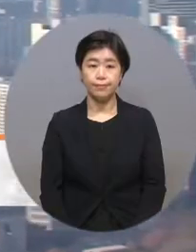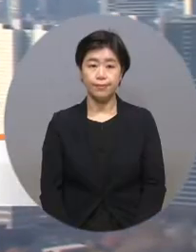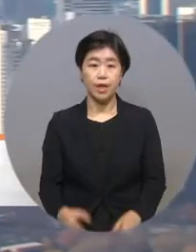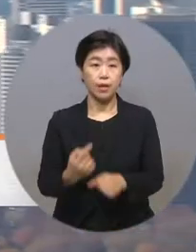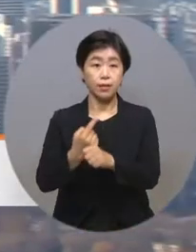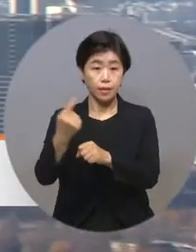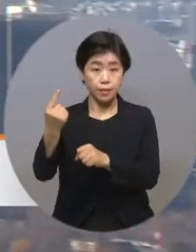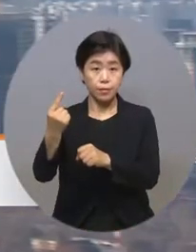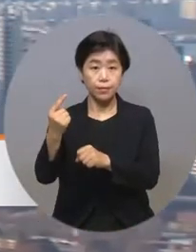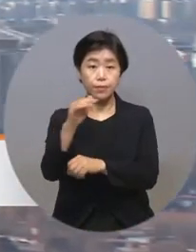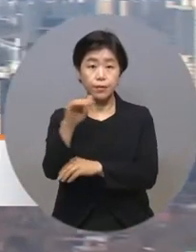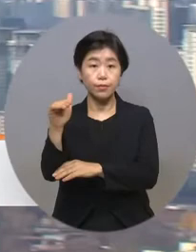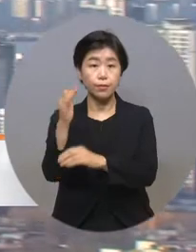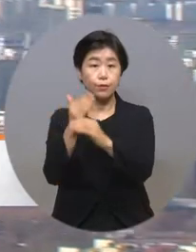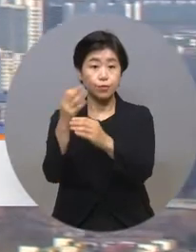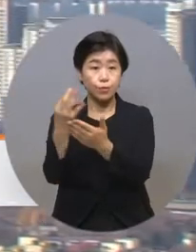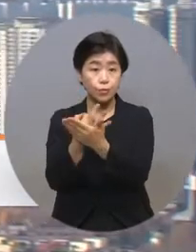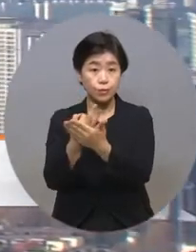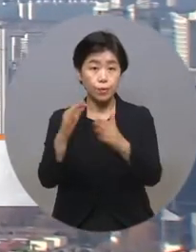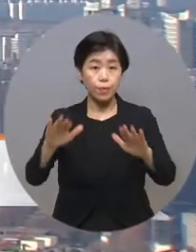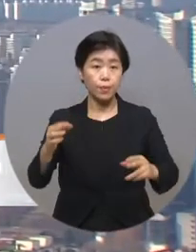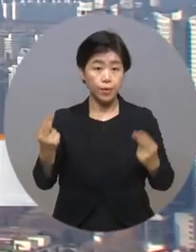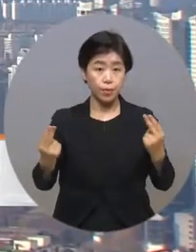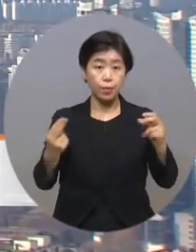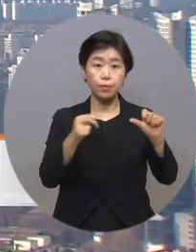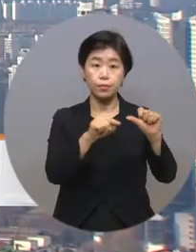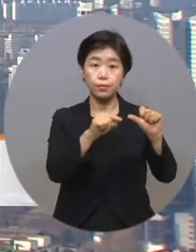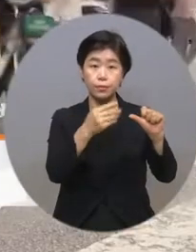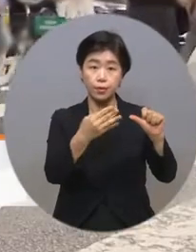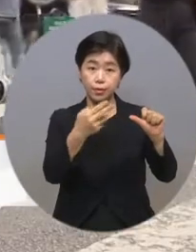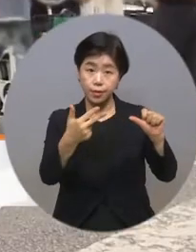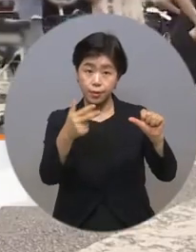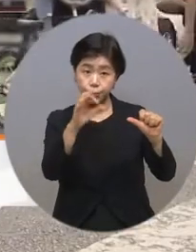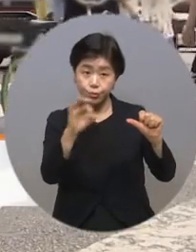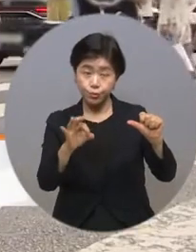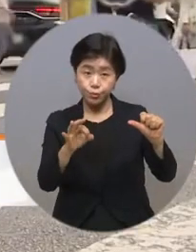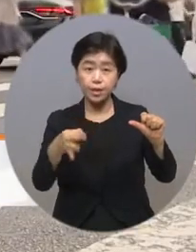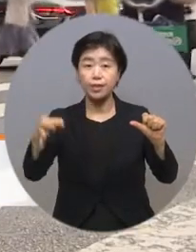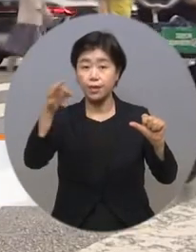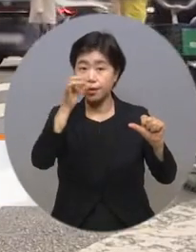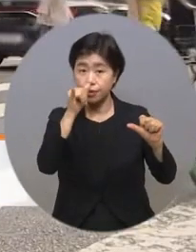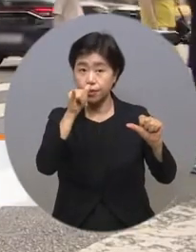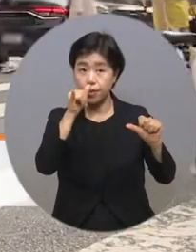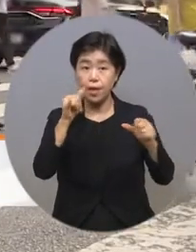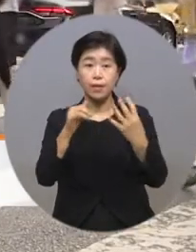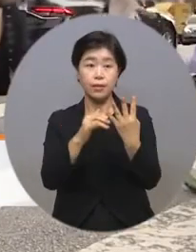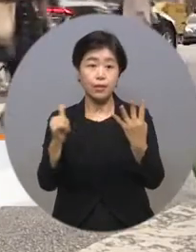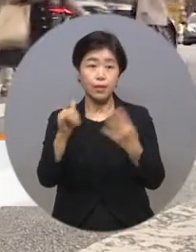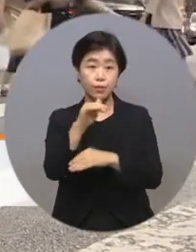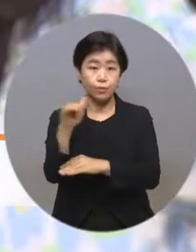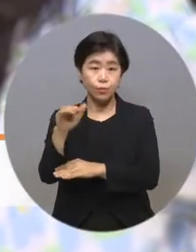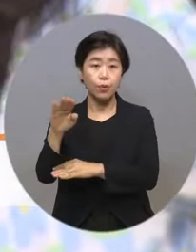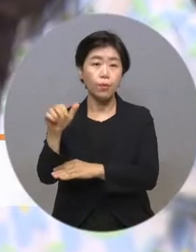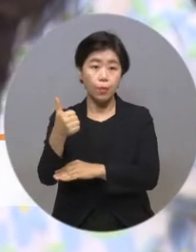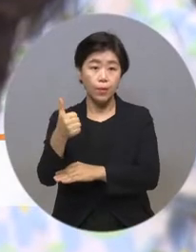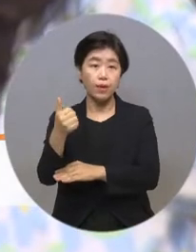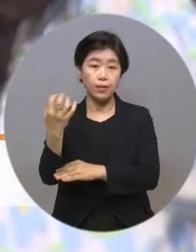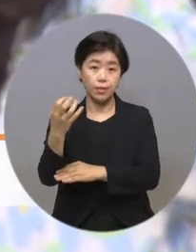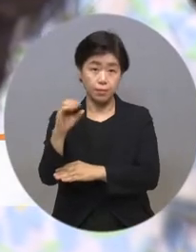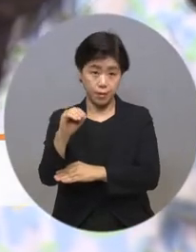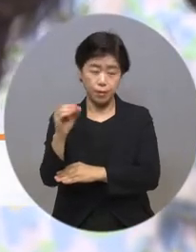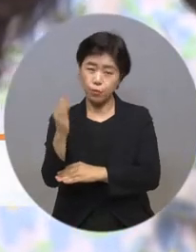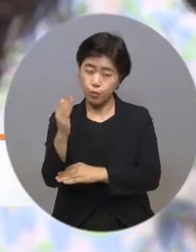내년도 기준 중위소득이 올해 대비 5.47% 인상된 4인 가구 기준 540만 964원으로